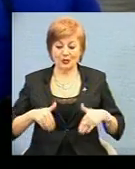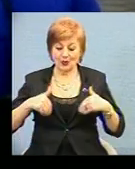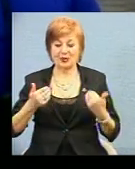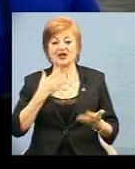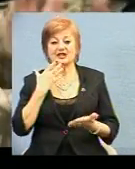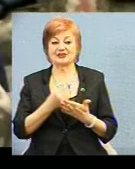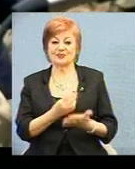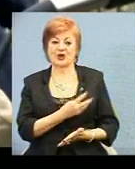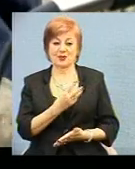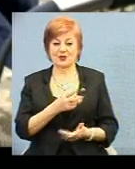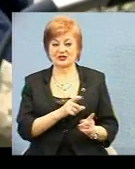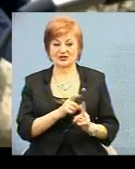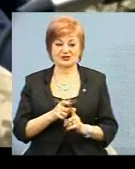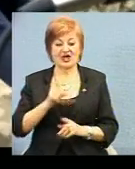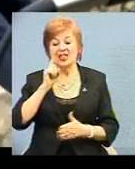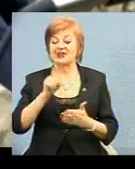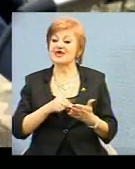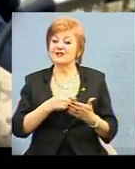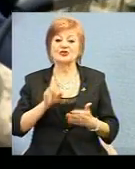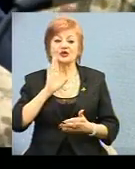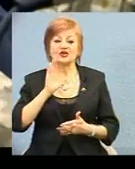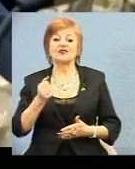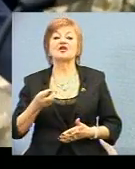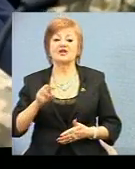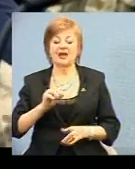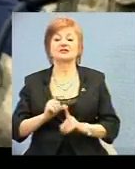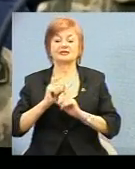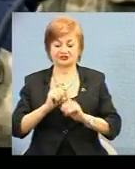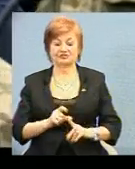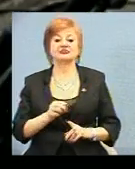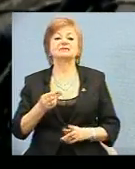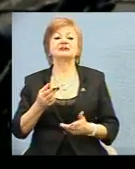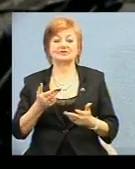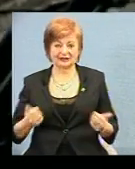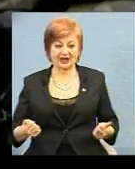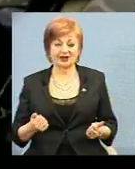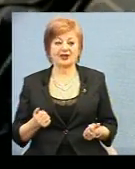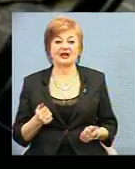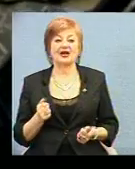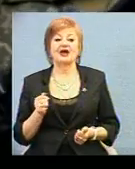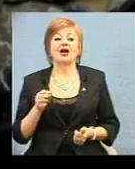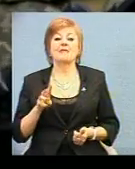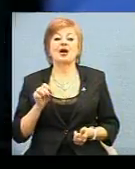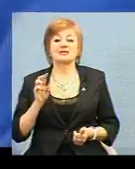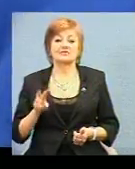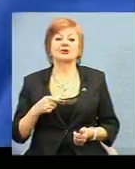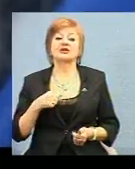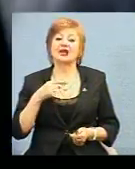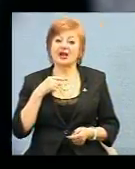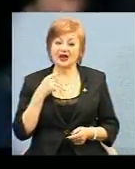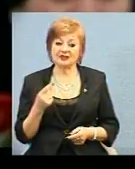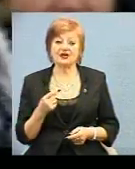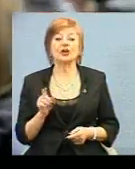емоції словами. Не вірив, що кохана Аня скаже так і Максим Кравченко. Чого? Я ж тобі вже говорила ні раз. Хоча до